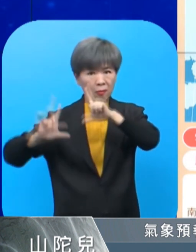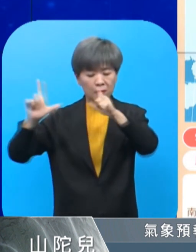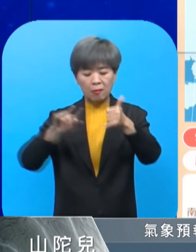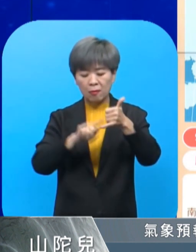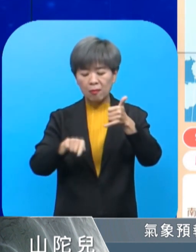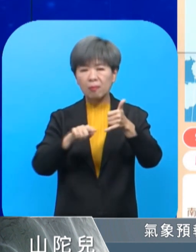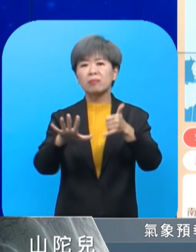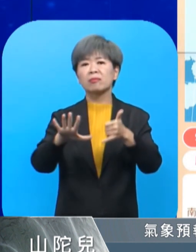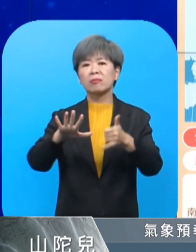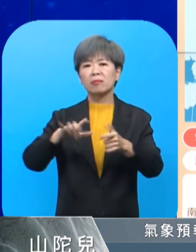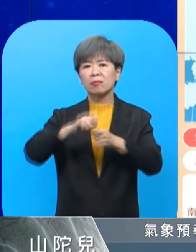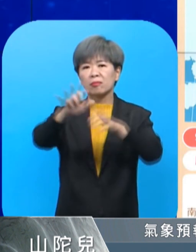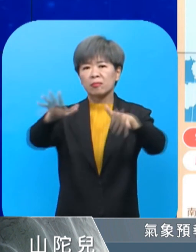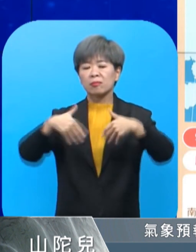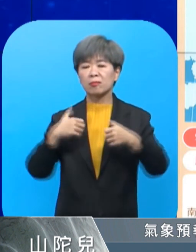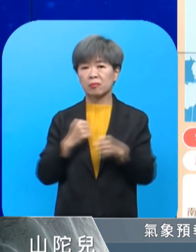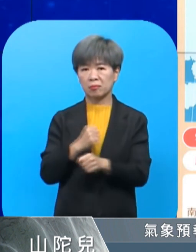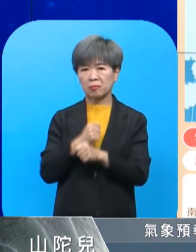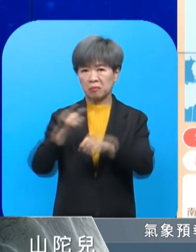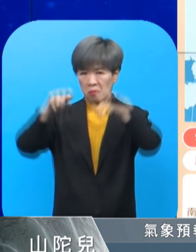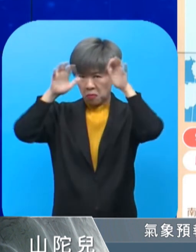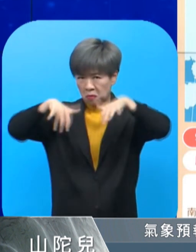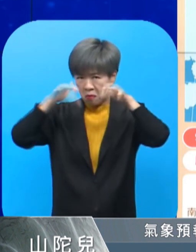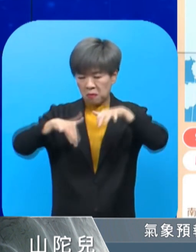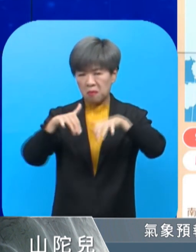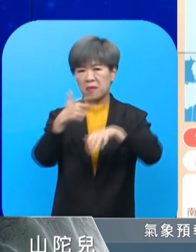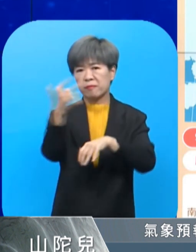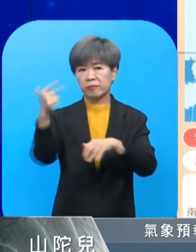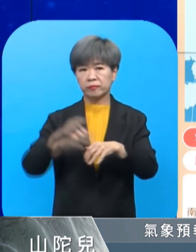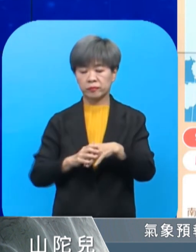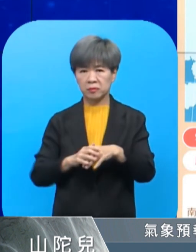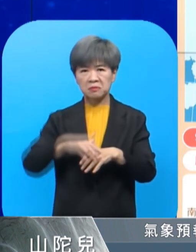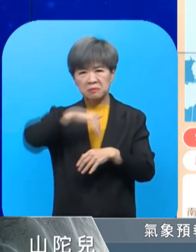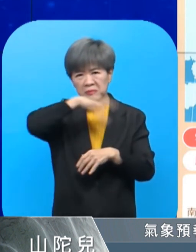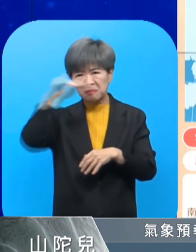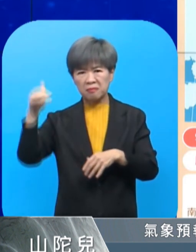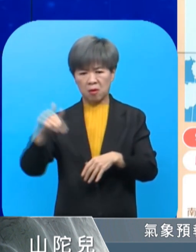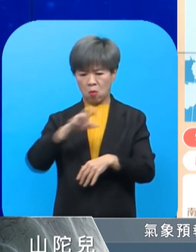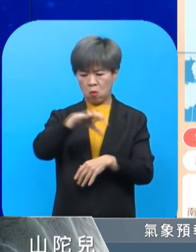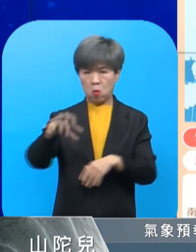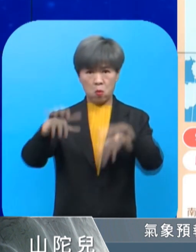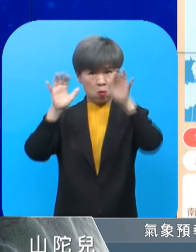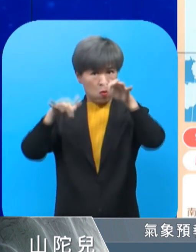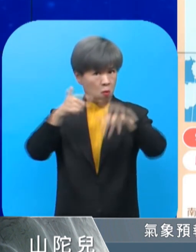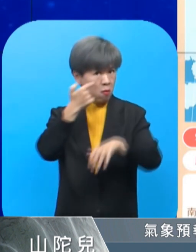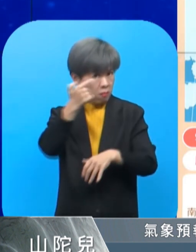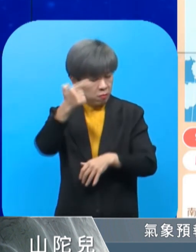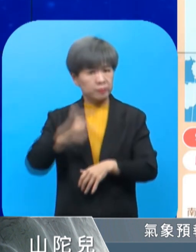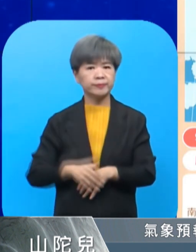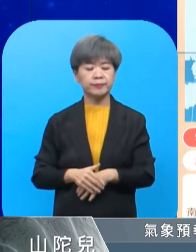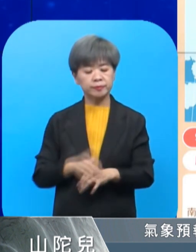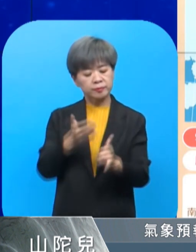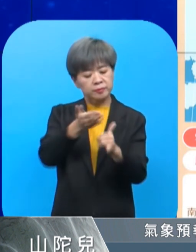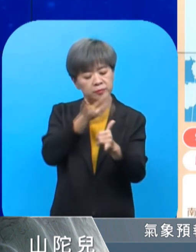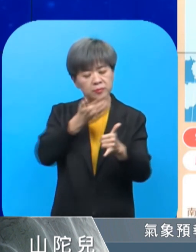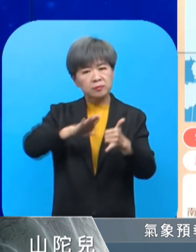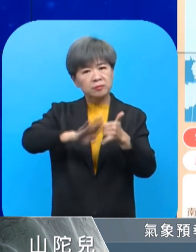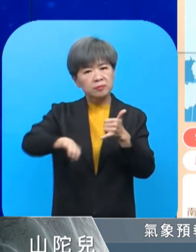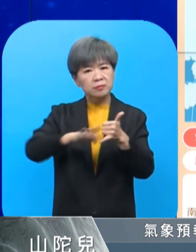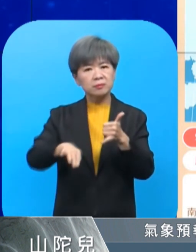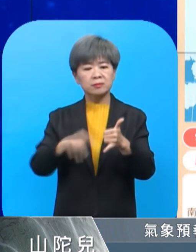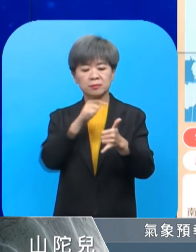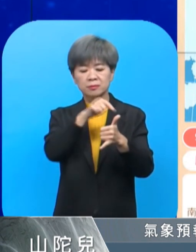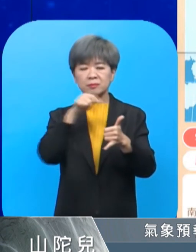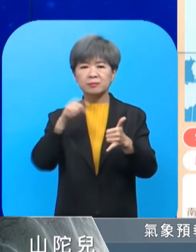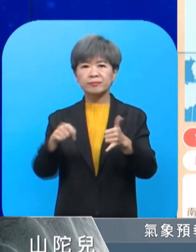雨或豪雨发生机会，尤其台东山区会有局部大豪雨发生的可能性。此外，在北部跟南部，这时候可能都